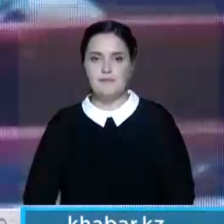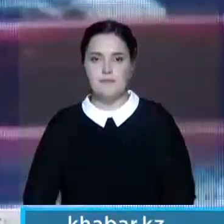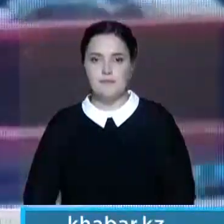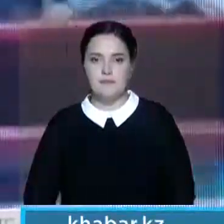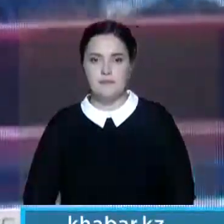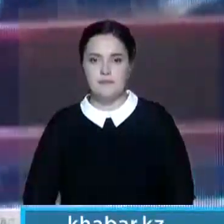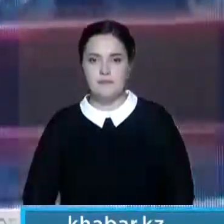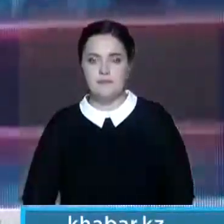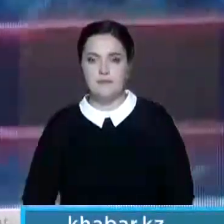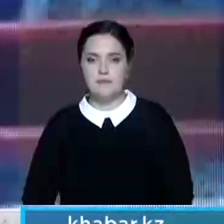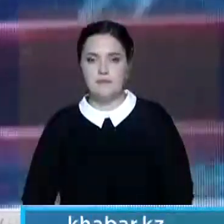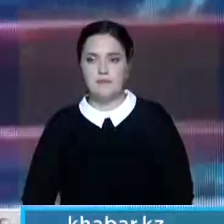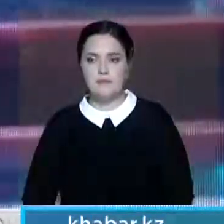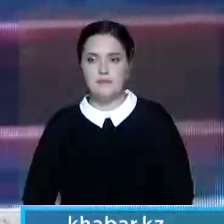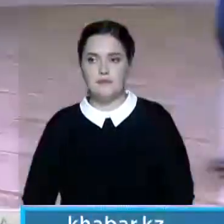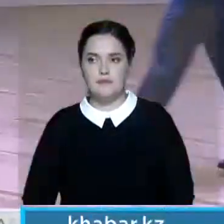Золотарева.